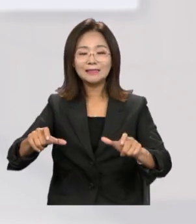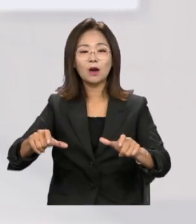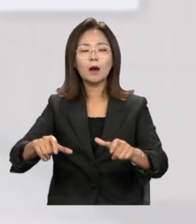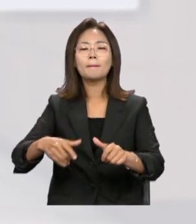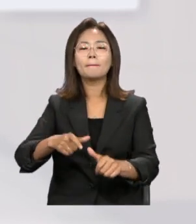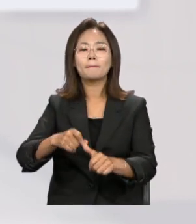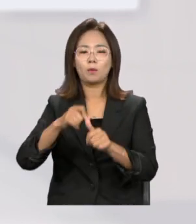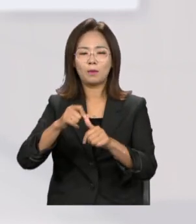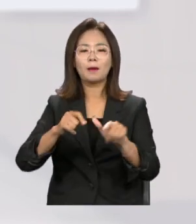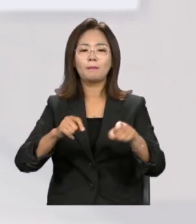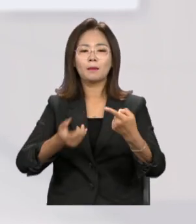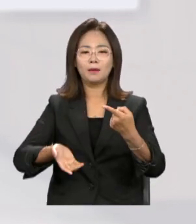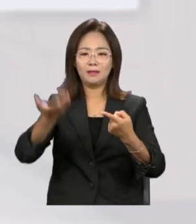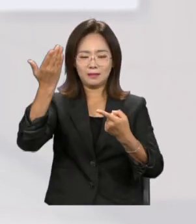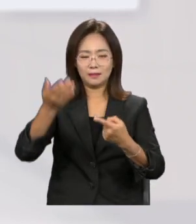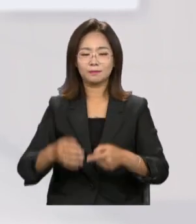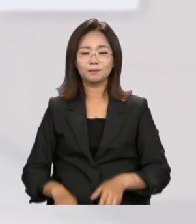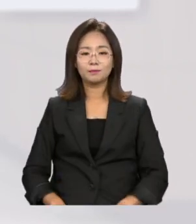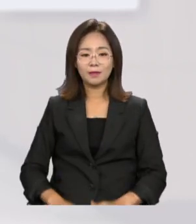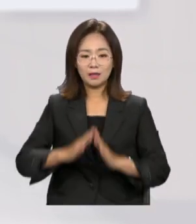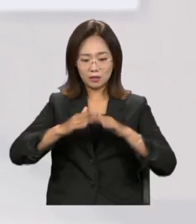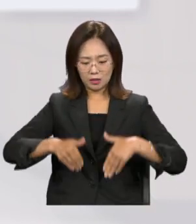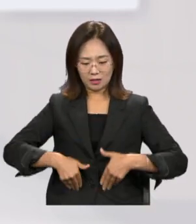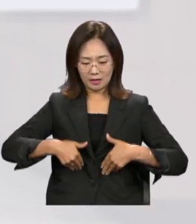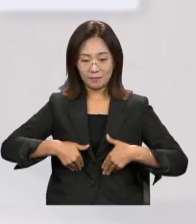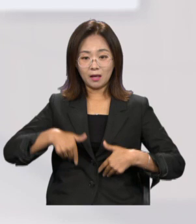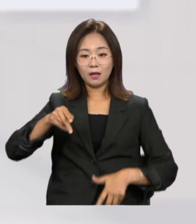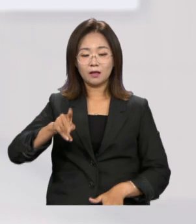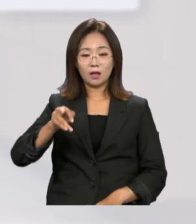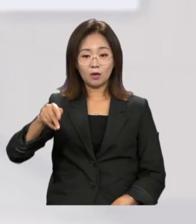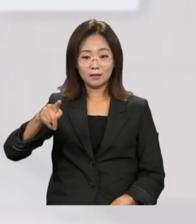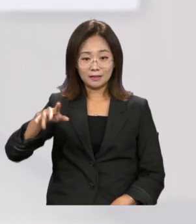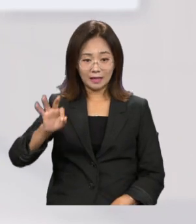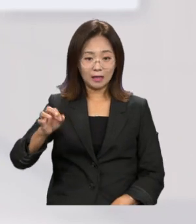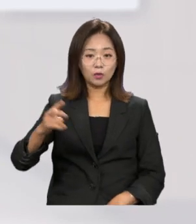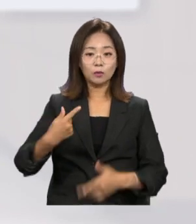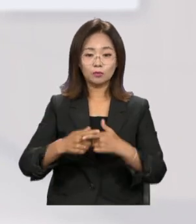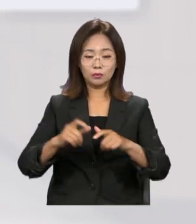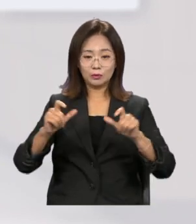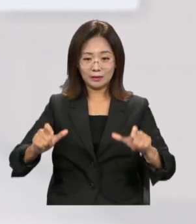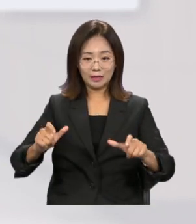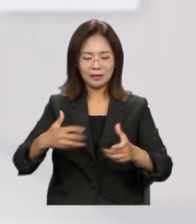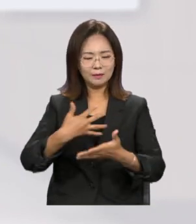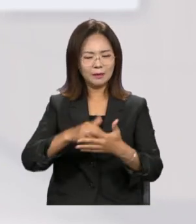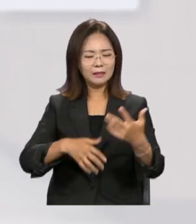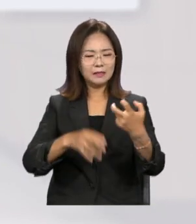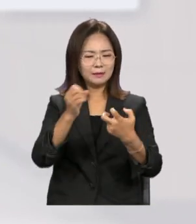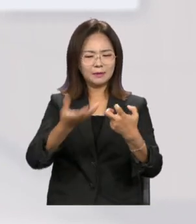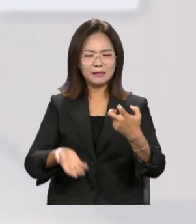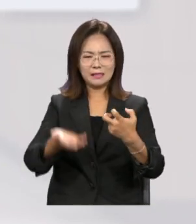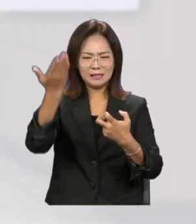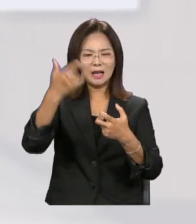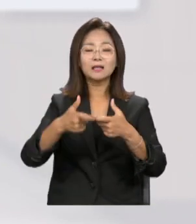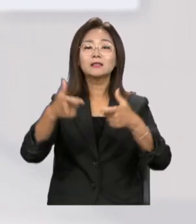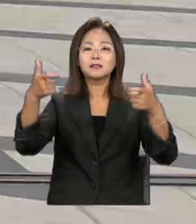100명 이상입니다 전남대와 경상 국립대 부산대 등은 비중이 70%